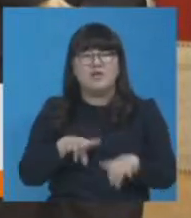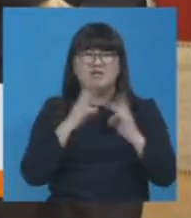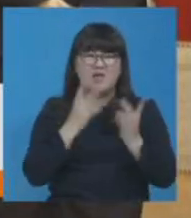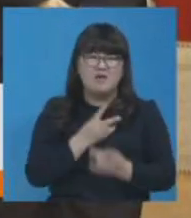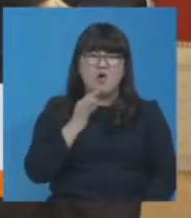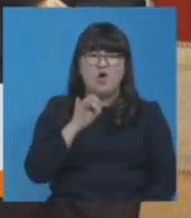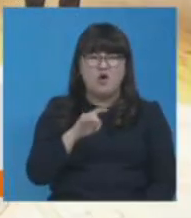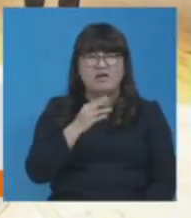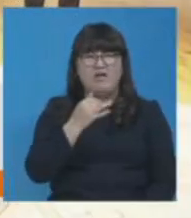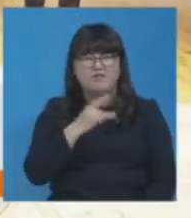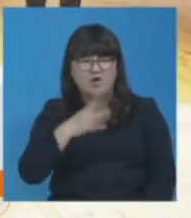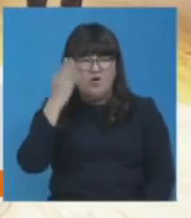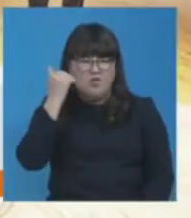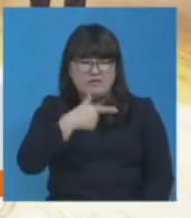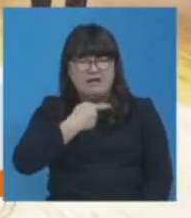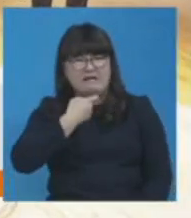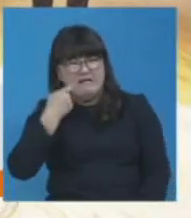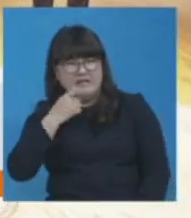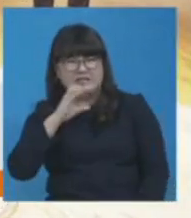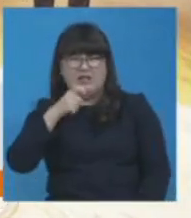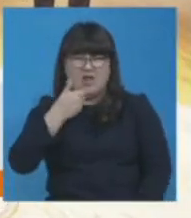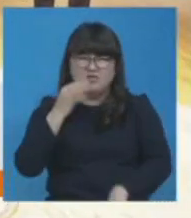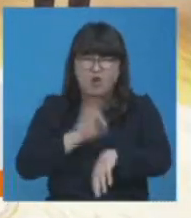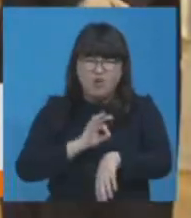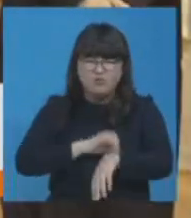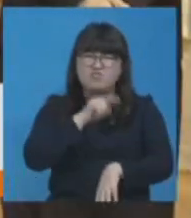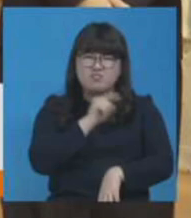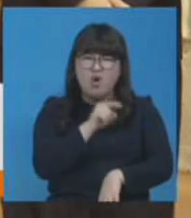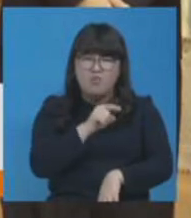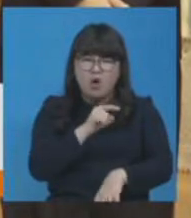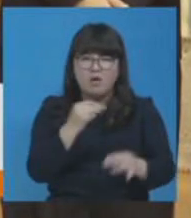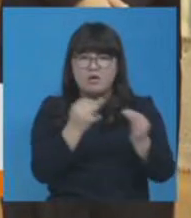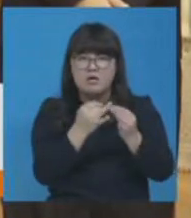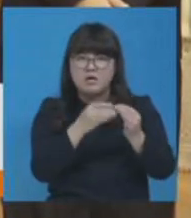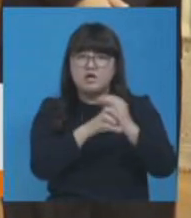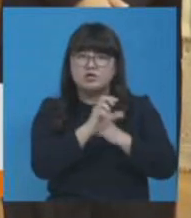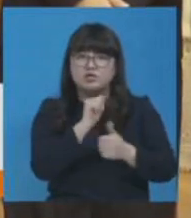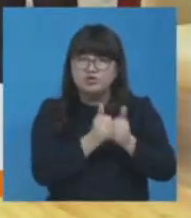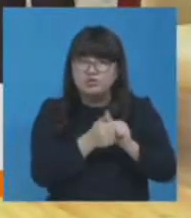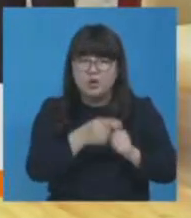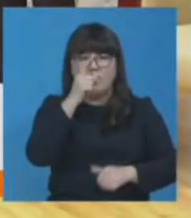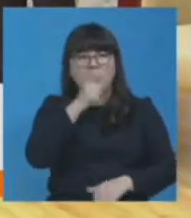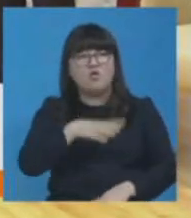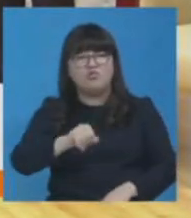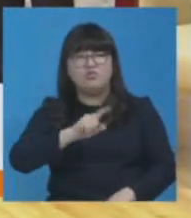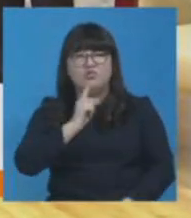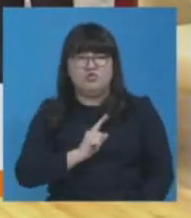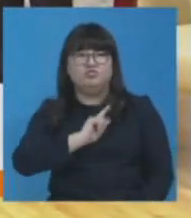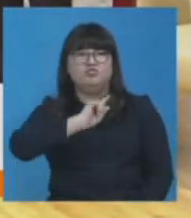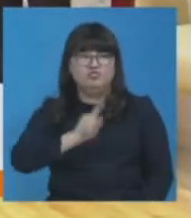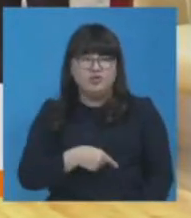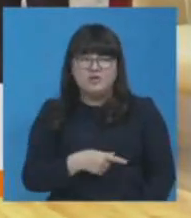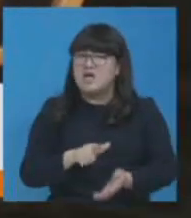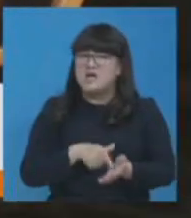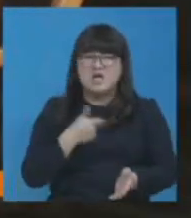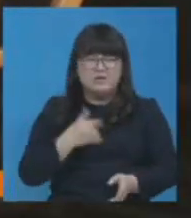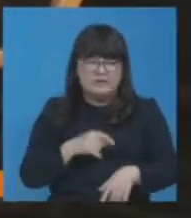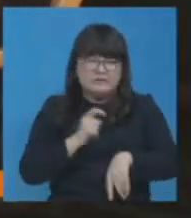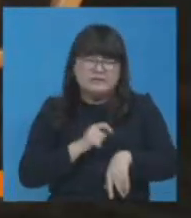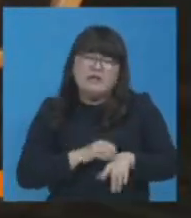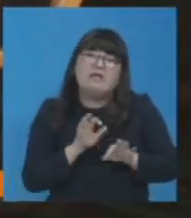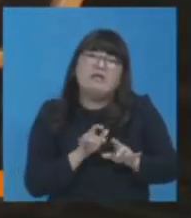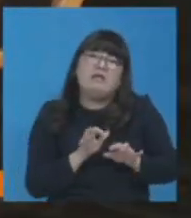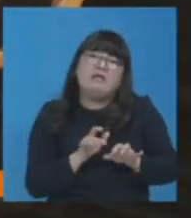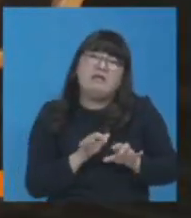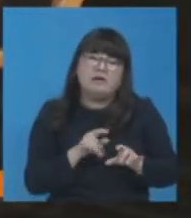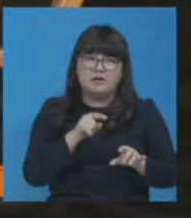өсвөр үеийнхний дундх донтол сэтгцийн хүчний их үүсвэр мэт ойлгогдож байсан цахим спортыг монголчууд хүлээн зөвшөөрч эхэлсэн байна. Хэрэггүй зүйлд цагаа зарцуулж байна гэх